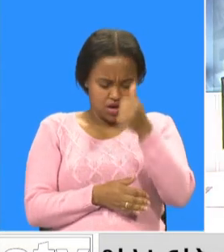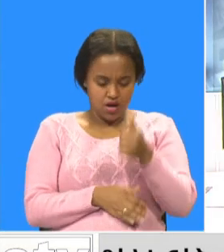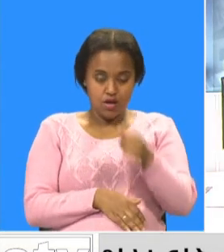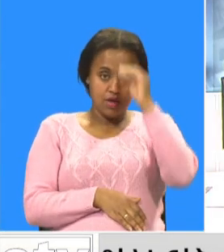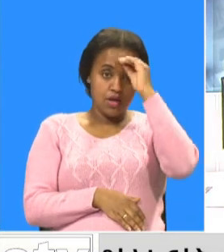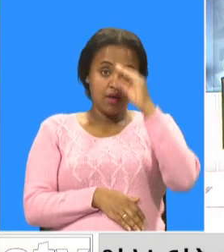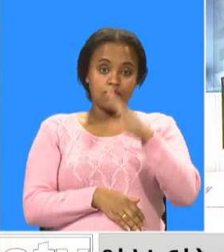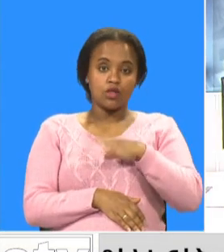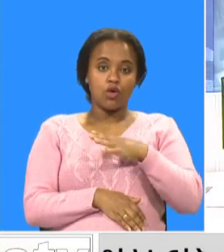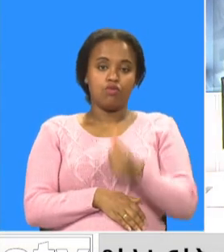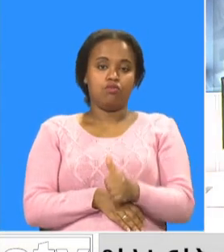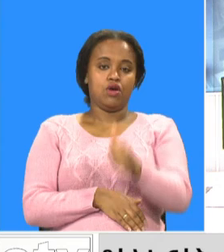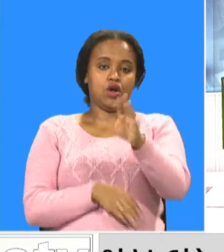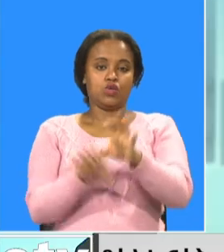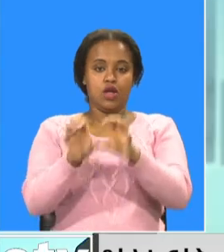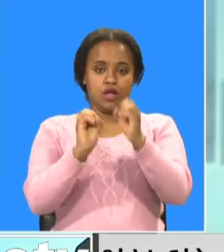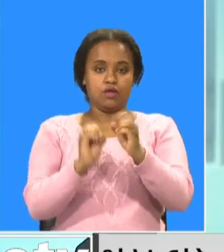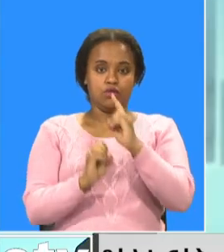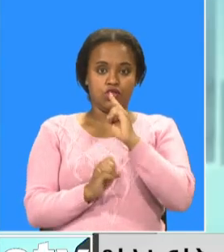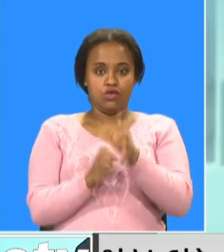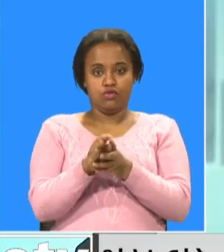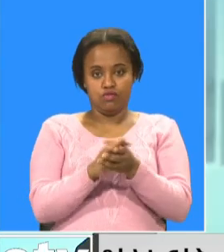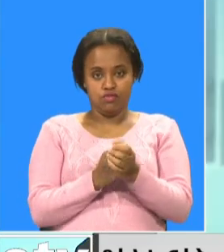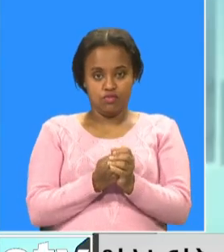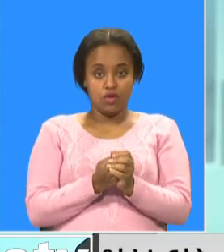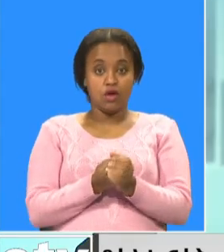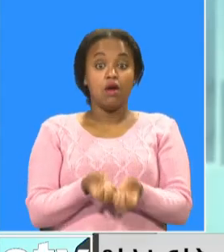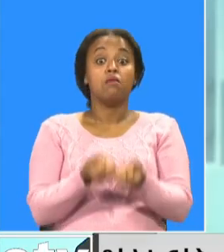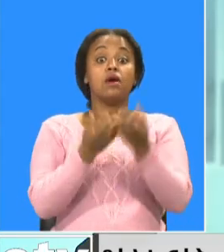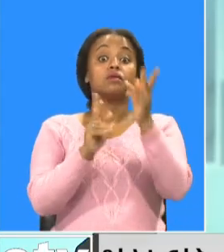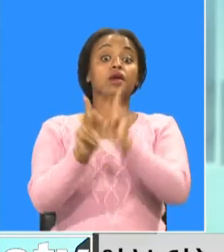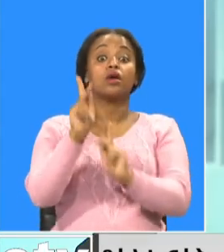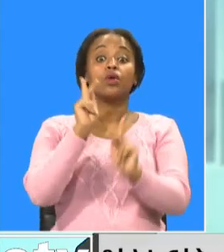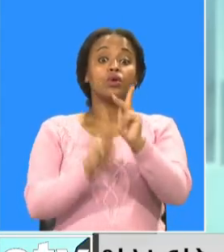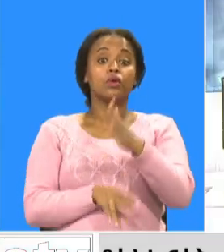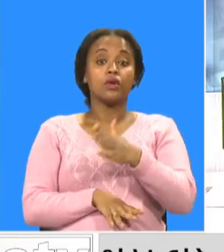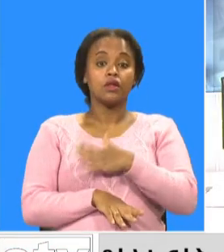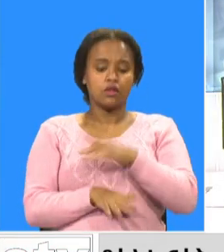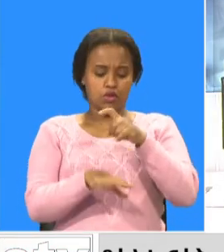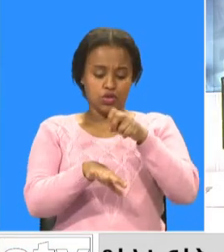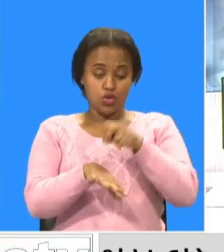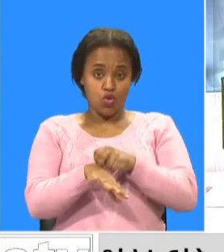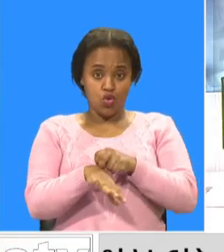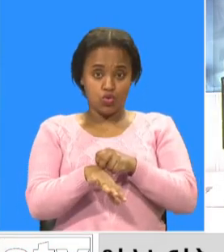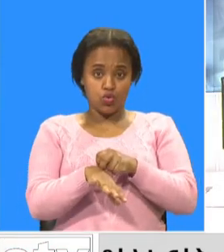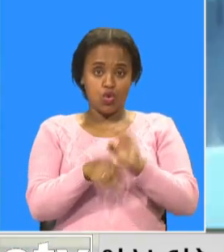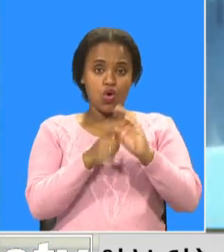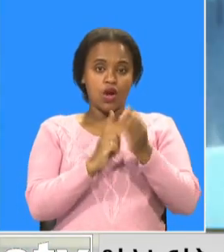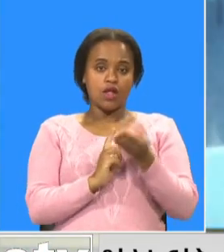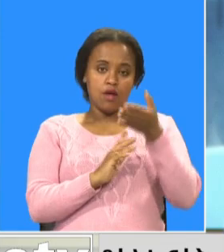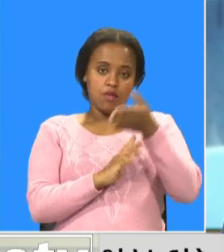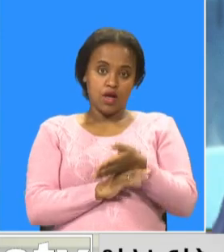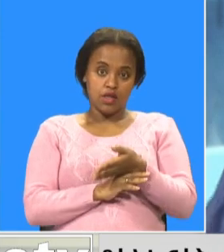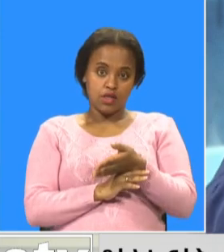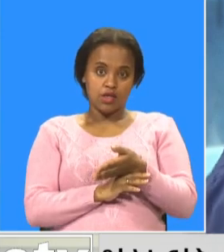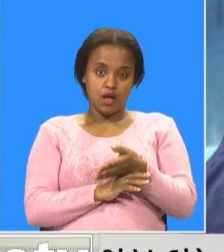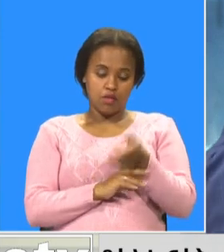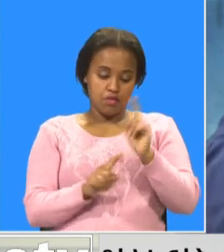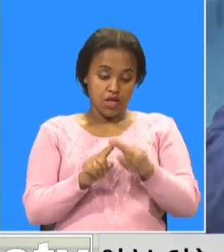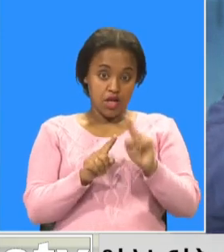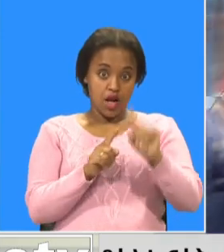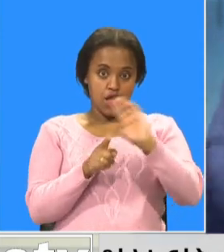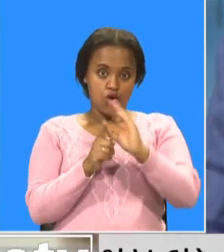ማድረግ የሚችለው ነገር ነው። ይሄ እንግዲህ በአብዛኛው ህብረተሰባችን አሁን ከወቅቱ ሁኔታ አንጻር በተለያየ ሁኔታ ቶሎ